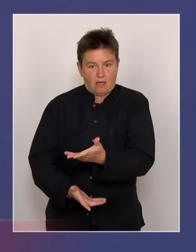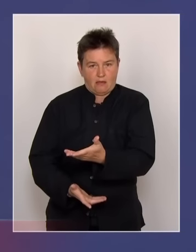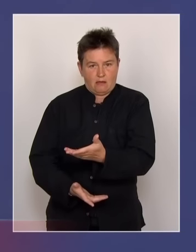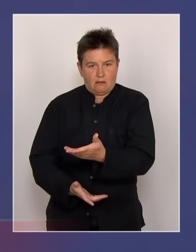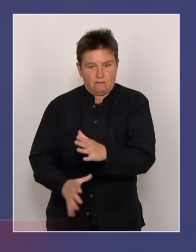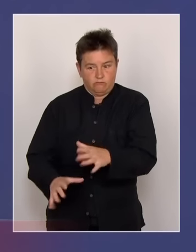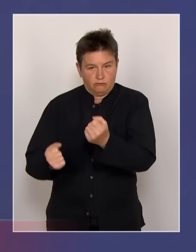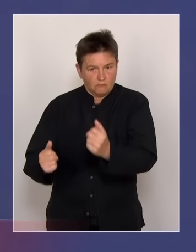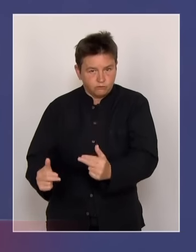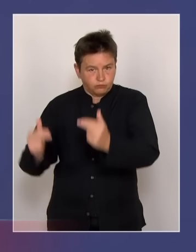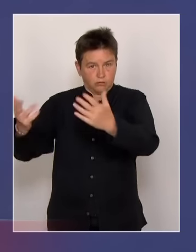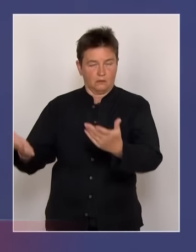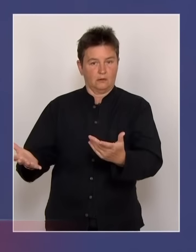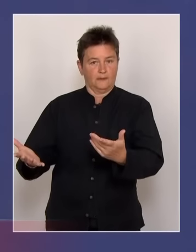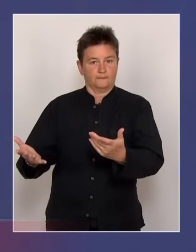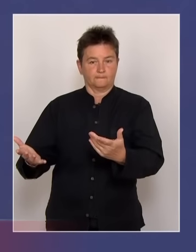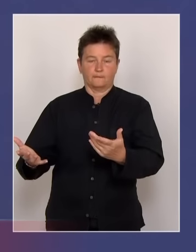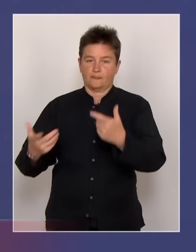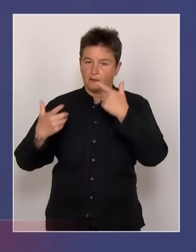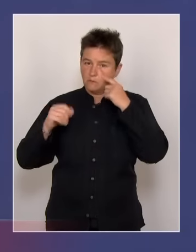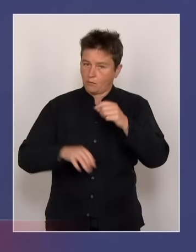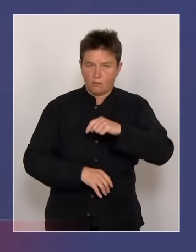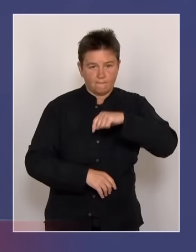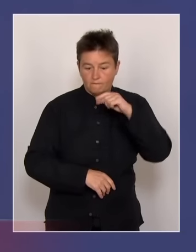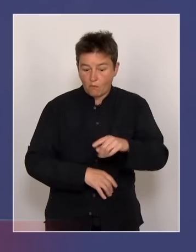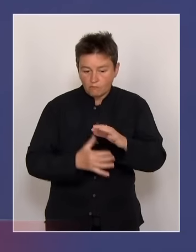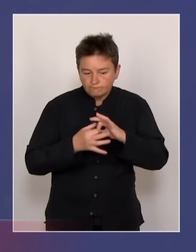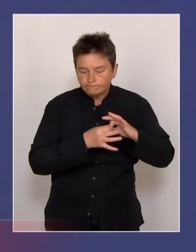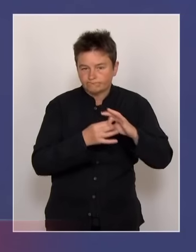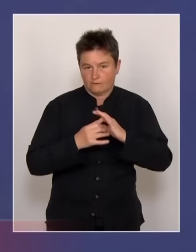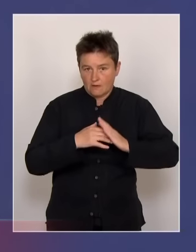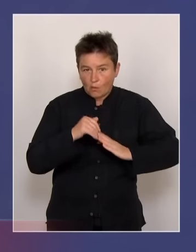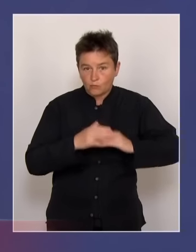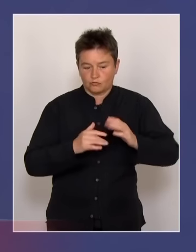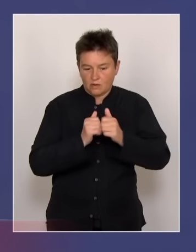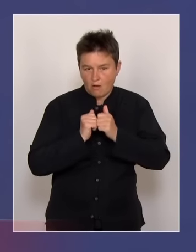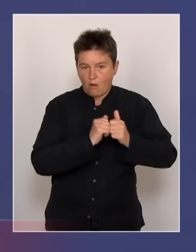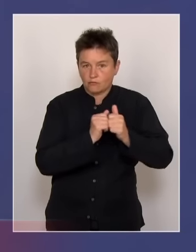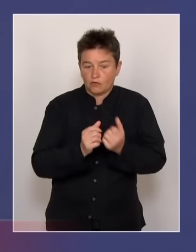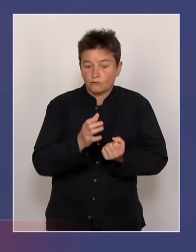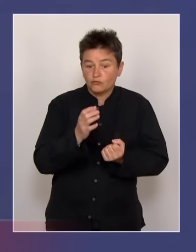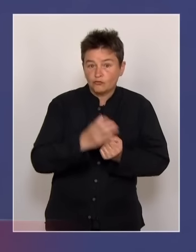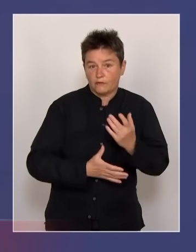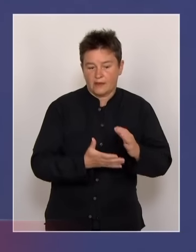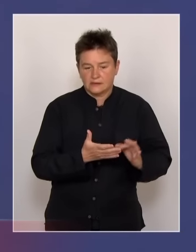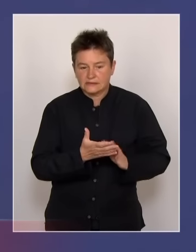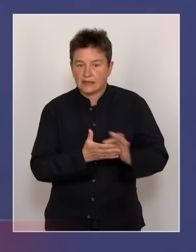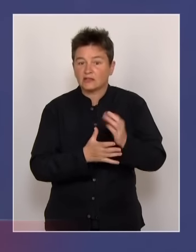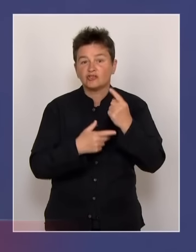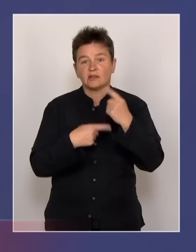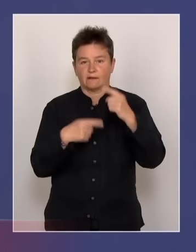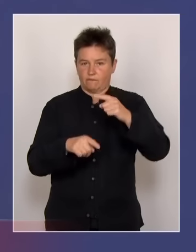en a monté les capacités, on voit bien qu'il nous faut bâtir ce concept stratégique d'une